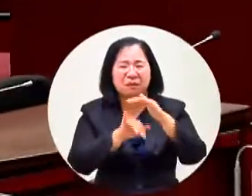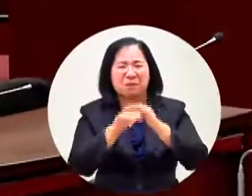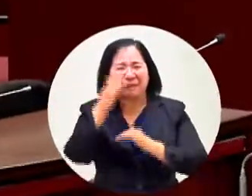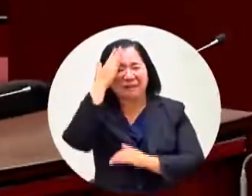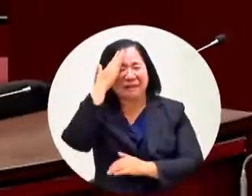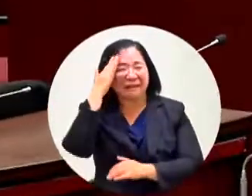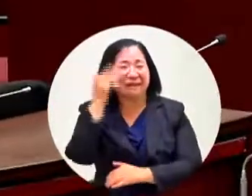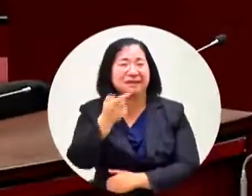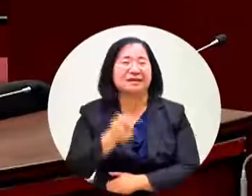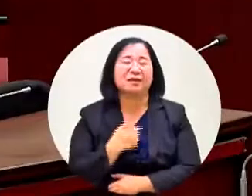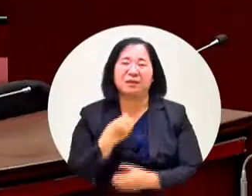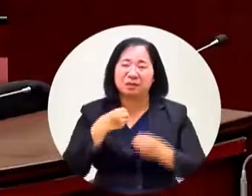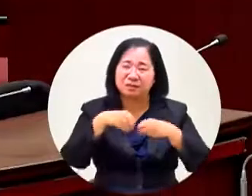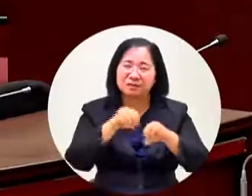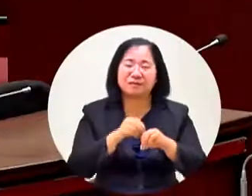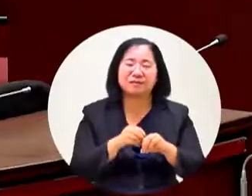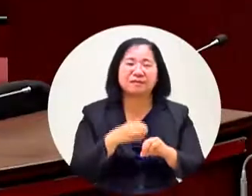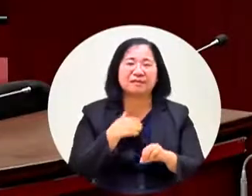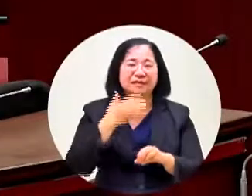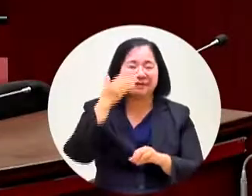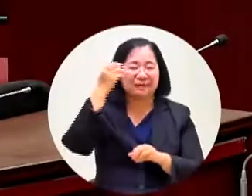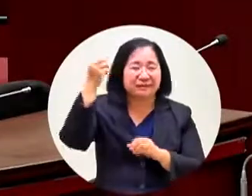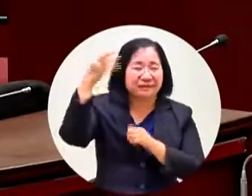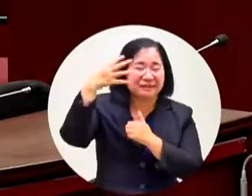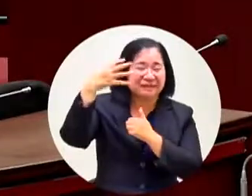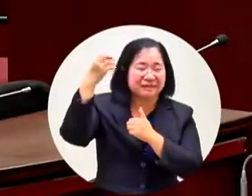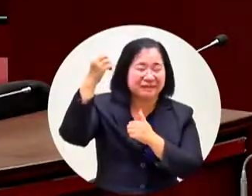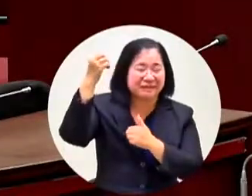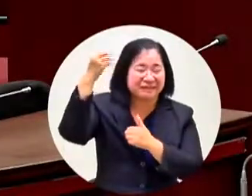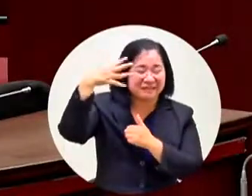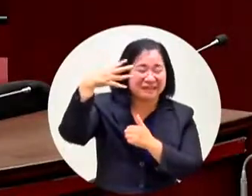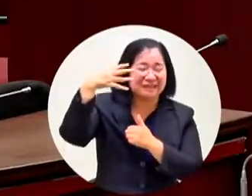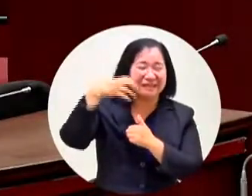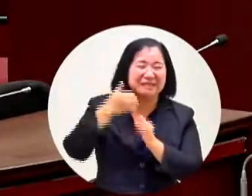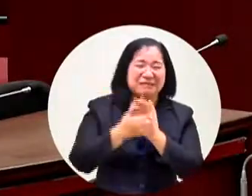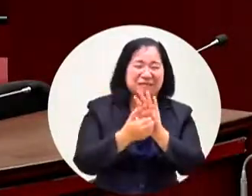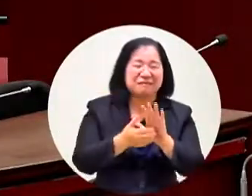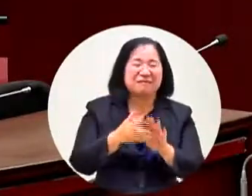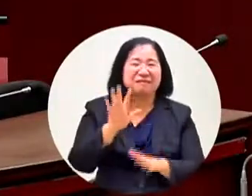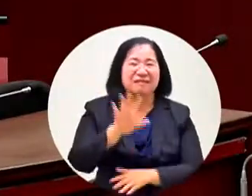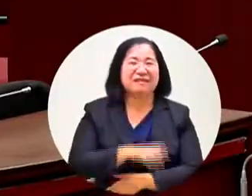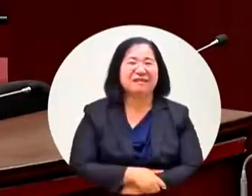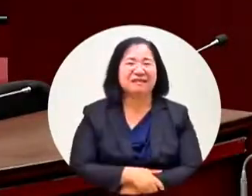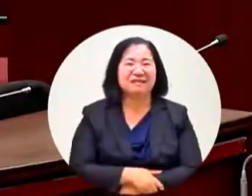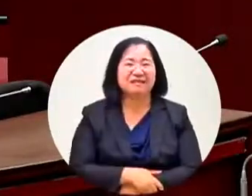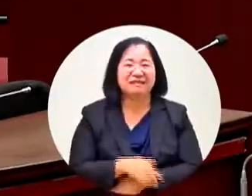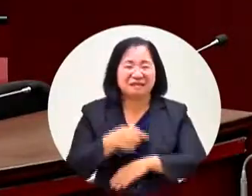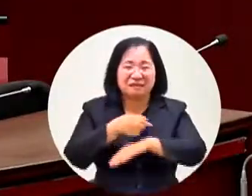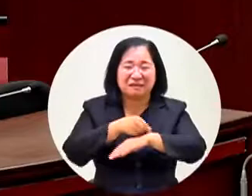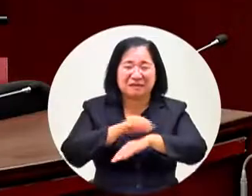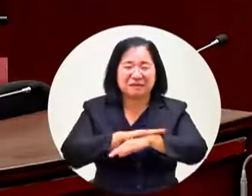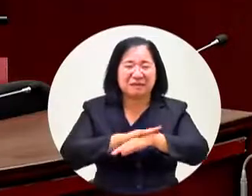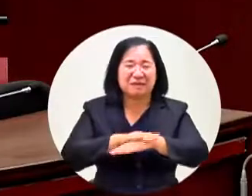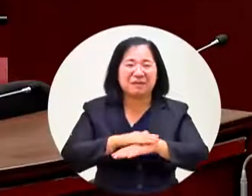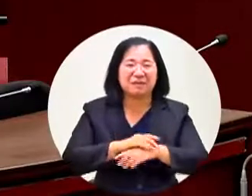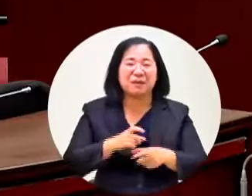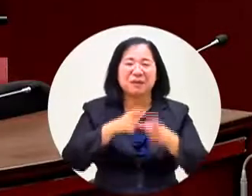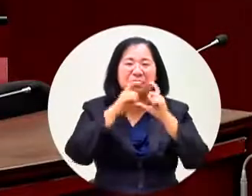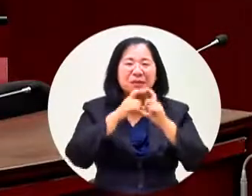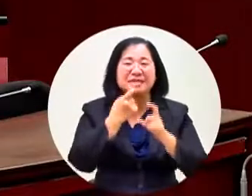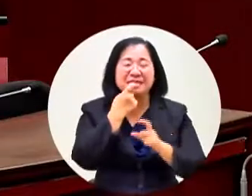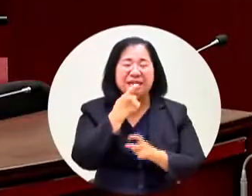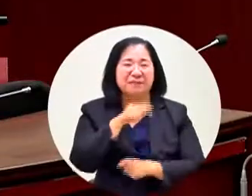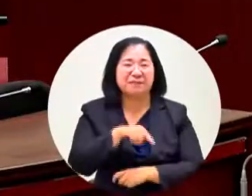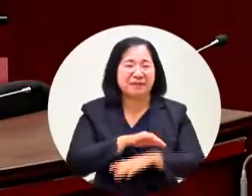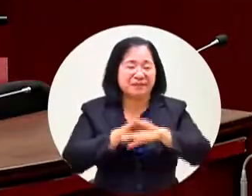长做本席刚才的质询以及所有议员的质询，请您做回答。但是我们看到市长啊，你最近吃这个褪黑激素可能没